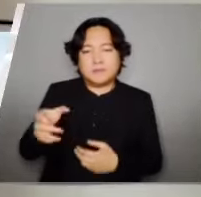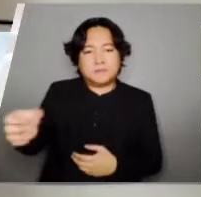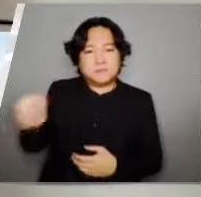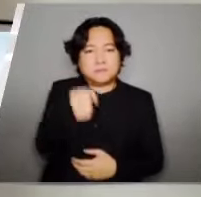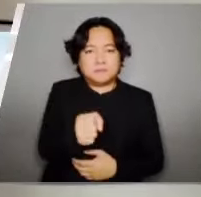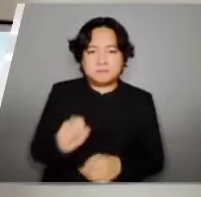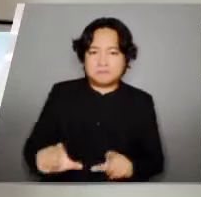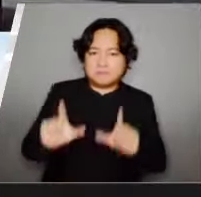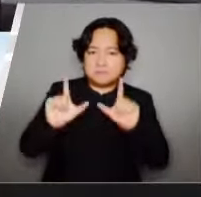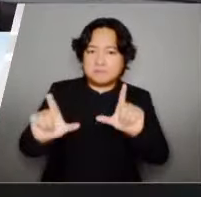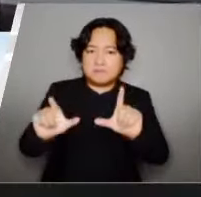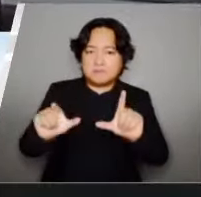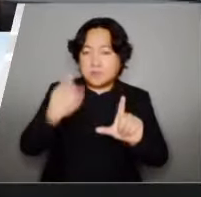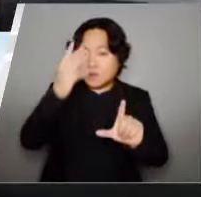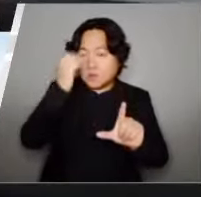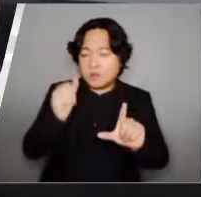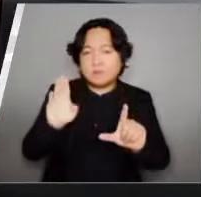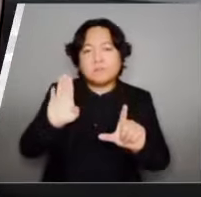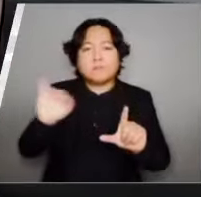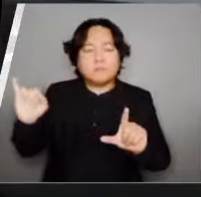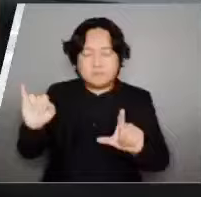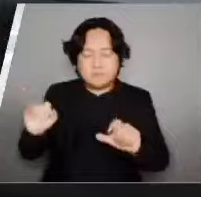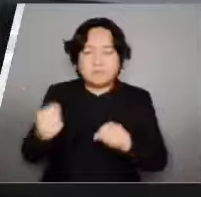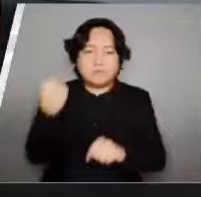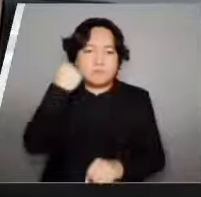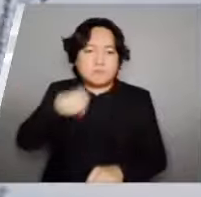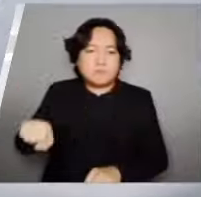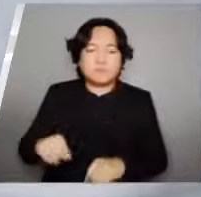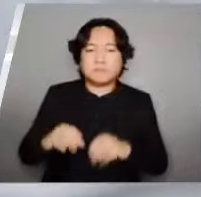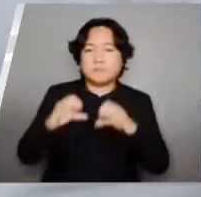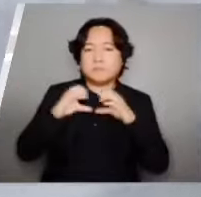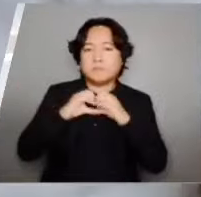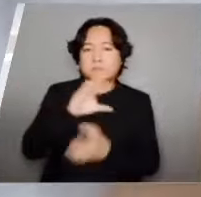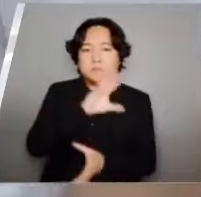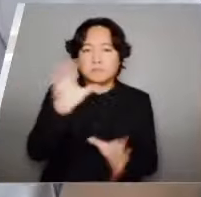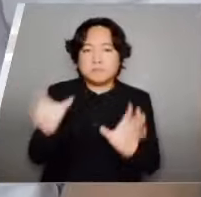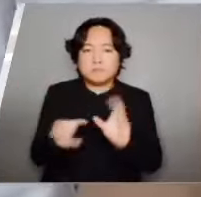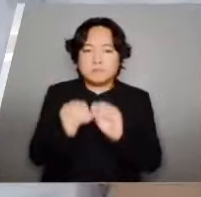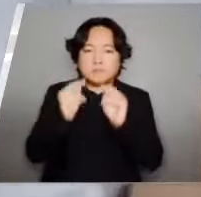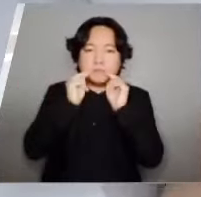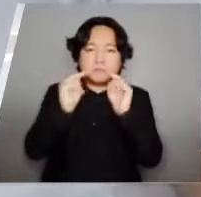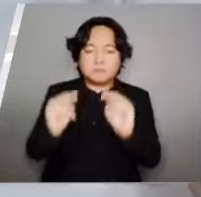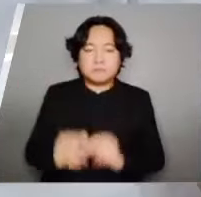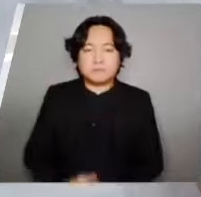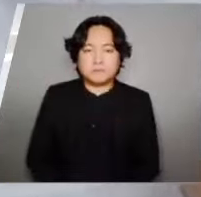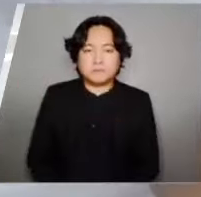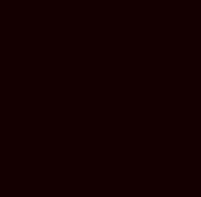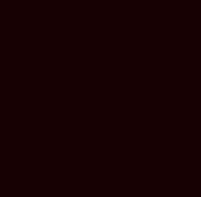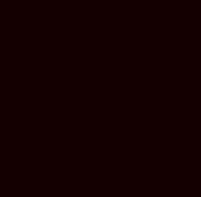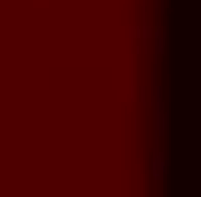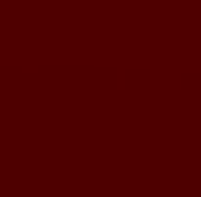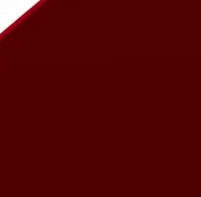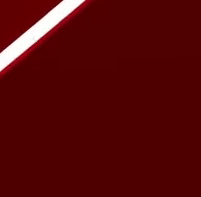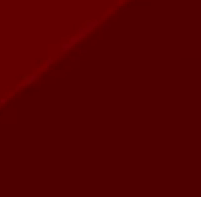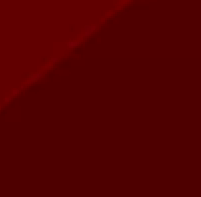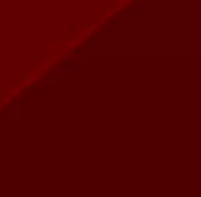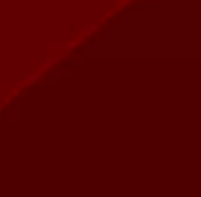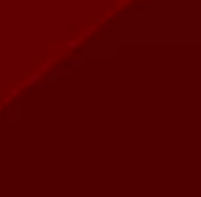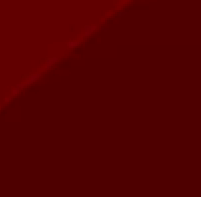law violations. Para sa GMA Integrated News, John Consulta ang inyo.